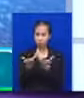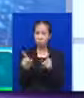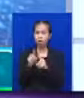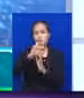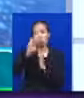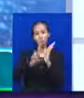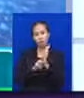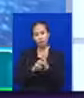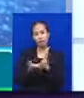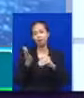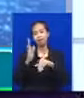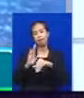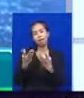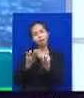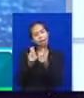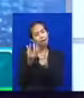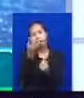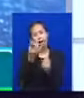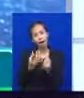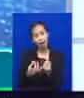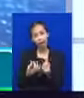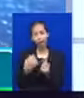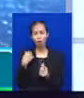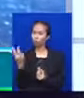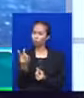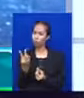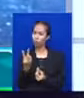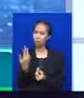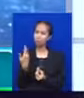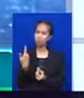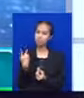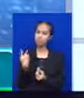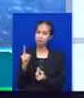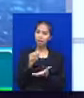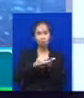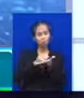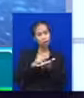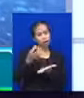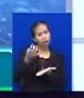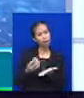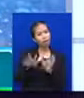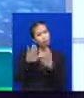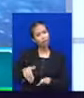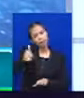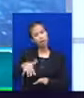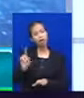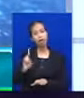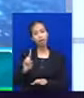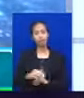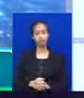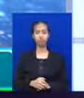ค่ะคุณกฤษดามีรายละเอียดยังไงนะคะทั้งสองมาตรการเลยแล้วก็ครอบคลุมการใช้บริการอะไรบ้างคะ